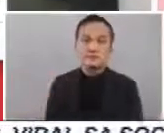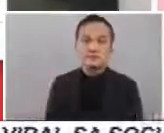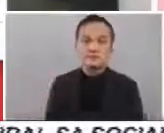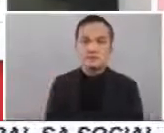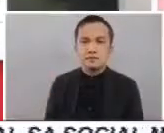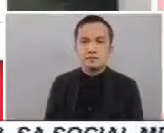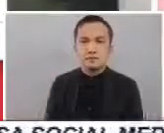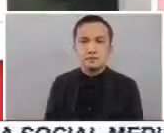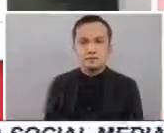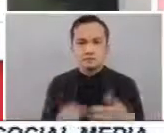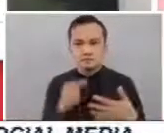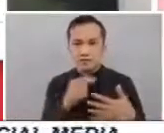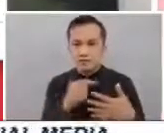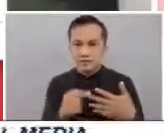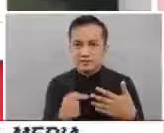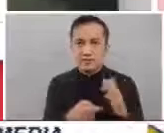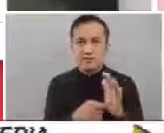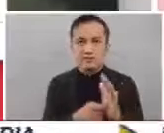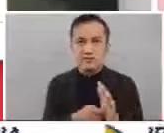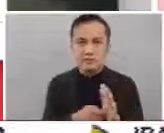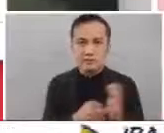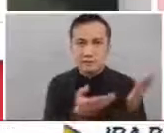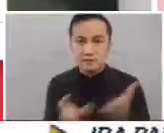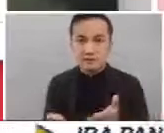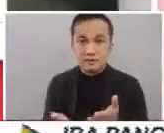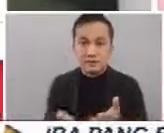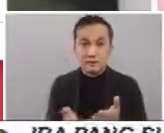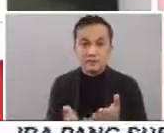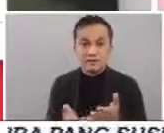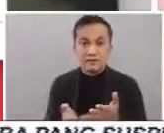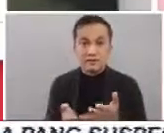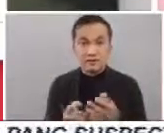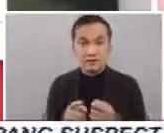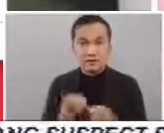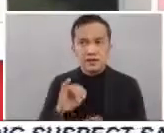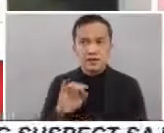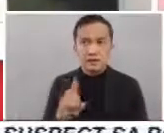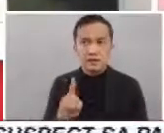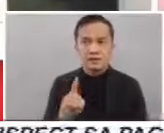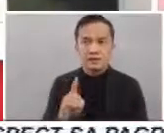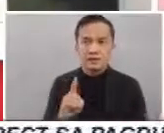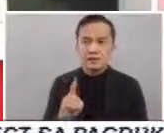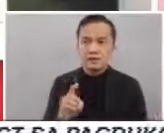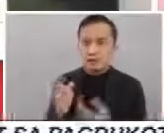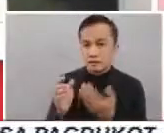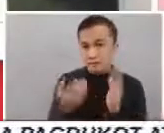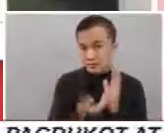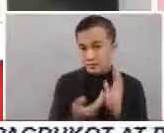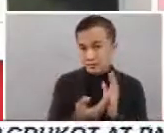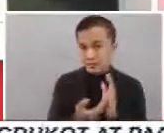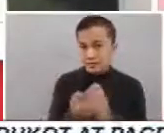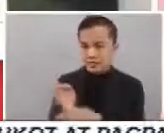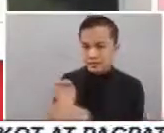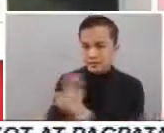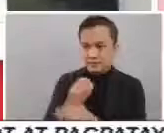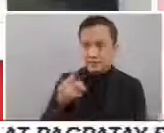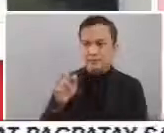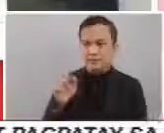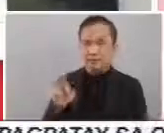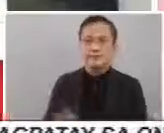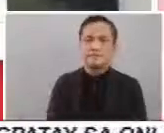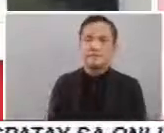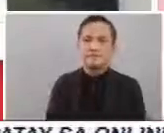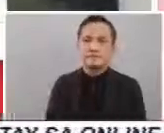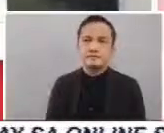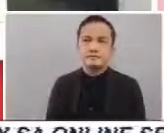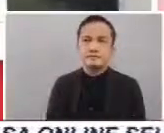na restrictions dito po sa Metro Manila? At ano po ang inyong paalala sa taong bayan ngayong ipinairal ang ECQ